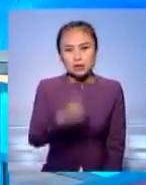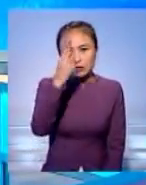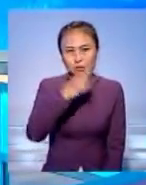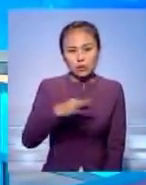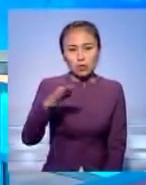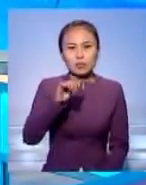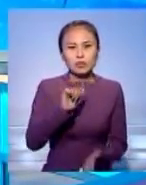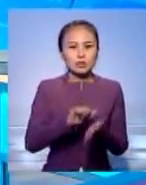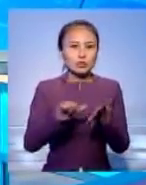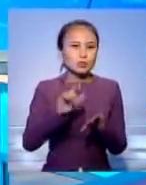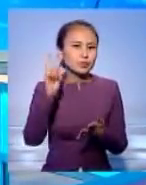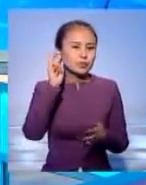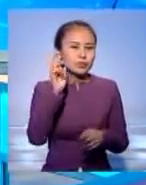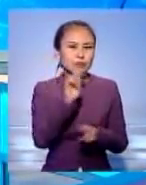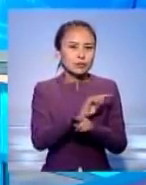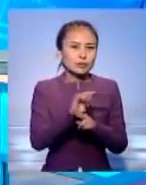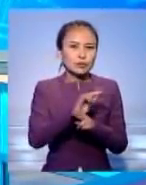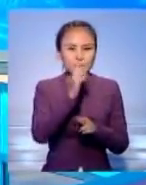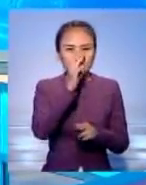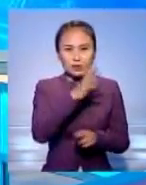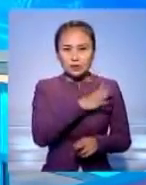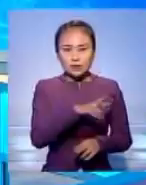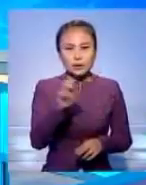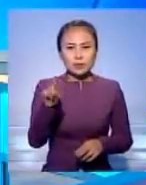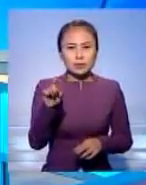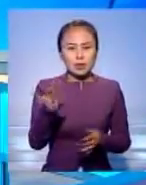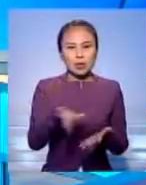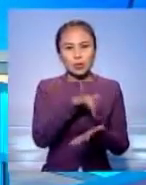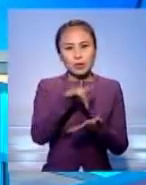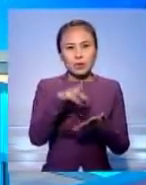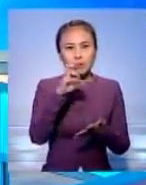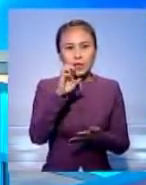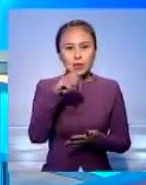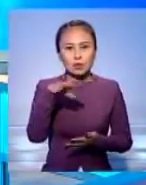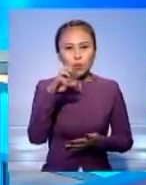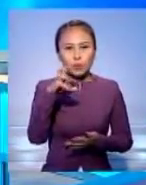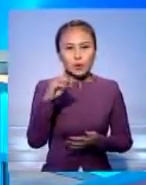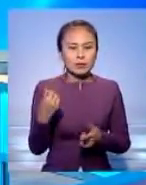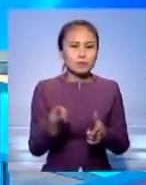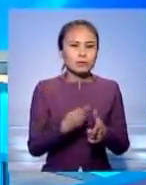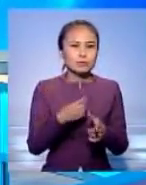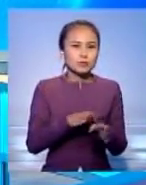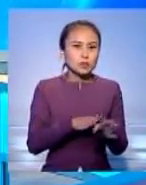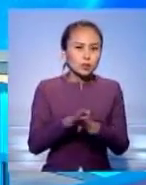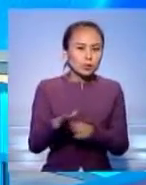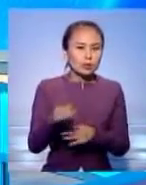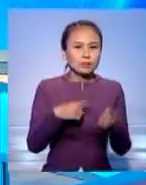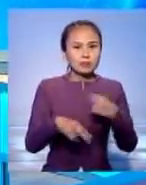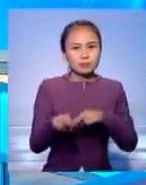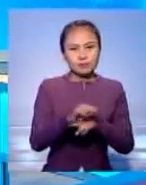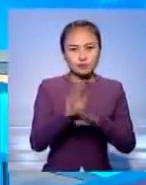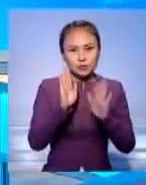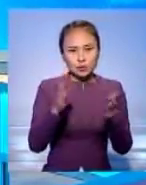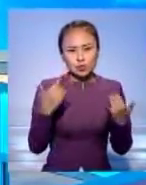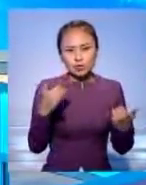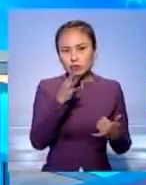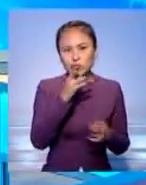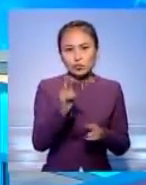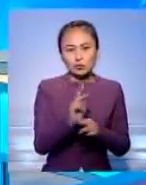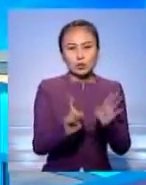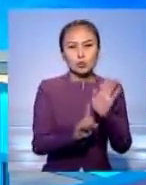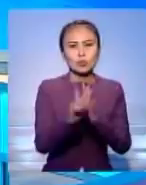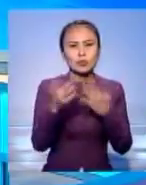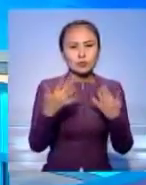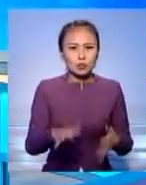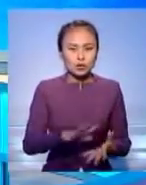Ақмола облысындағы 60 жыл бойы жөндеу көрмеген Степногорск Бестөбе тас жолы алдағы жылдары толықтай қалыпқа келтіріледі. Қазір жөндеу жұмыстары басталып